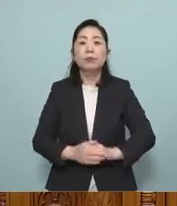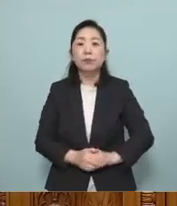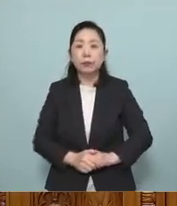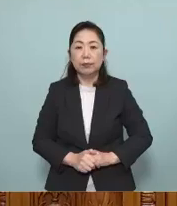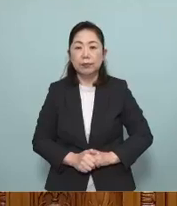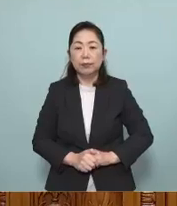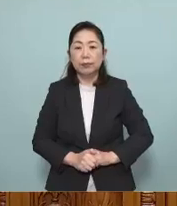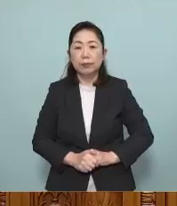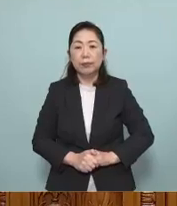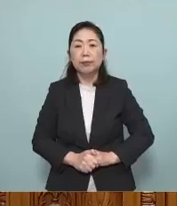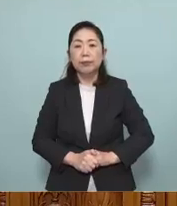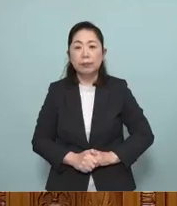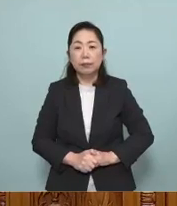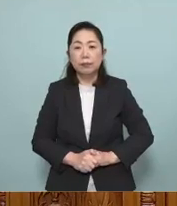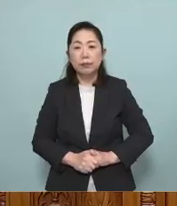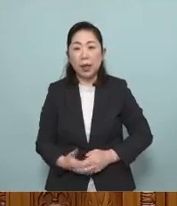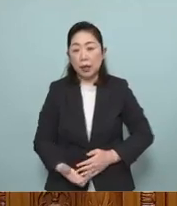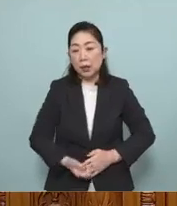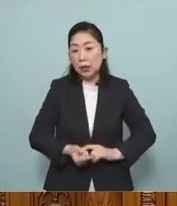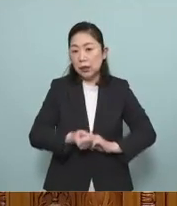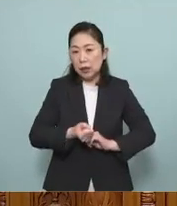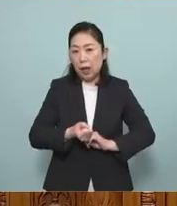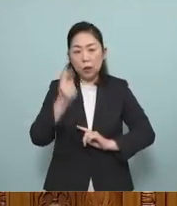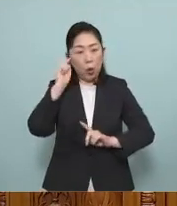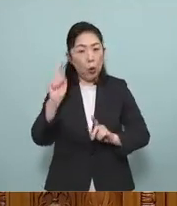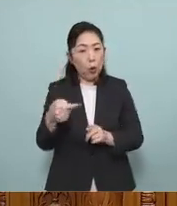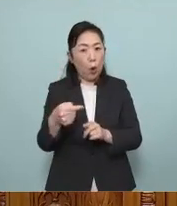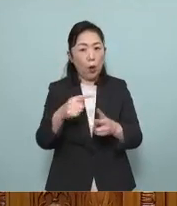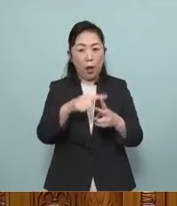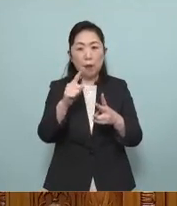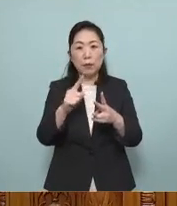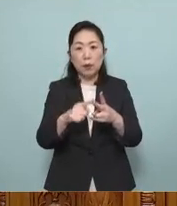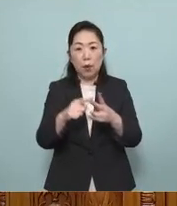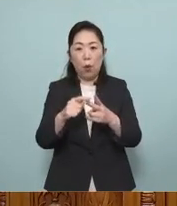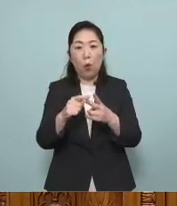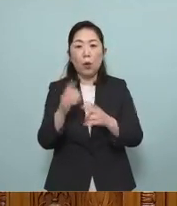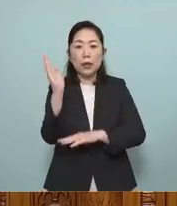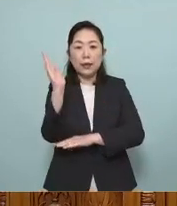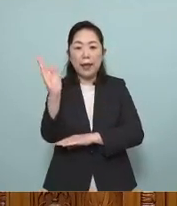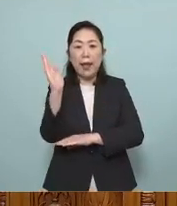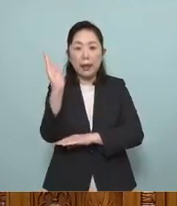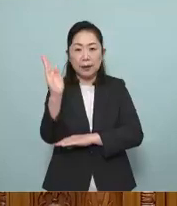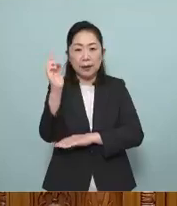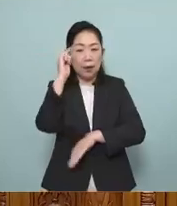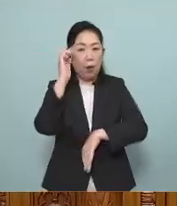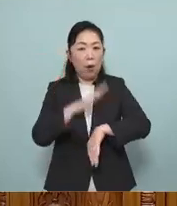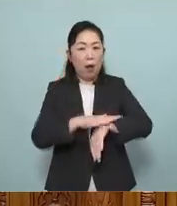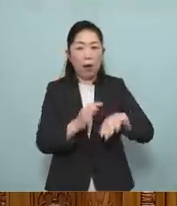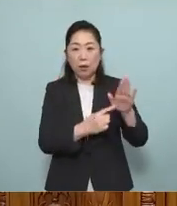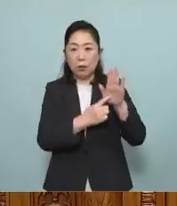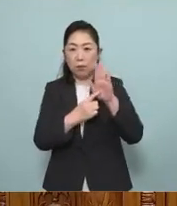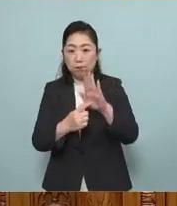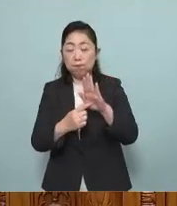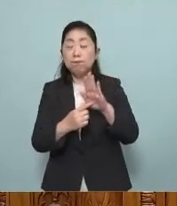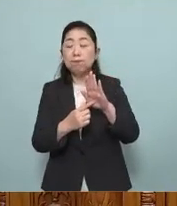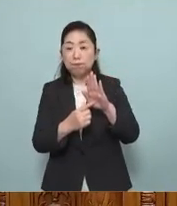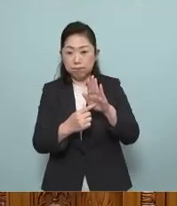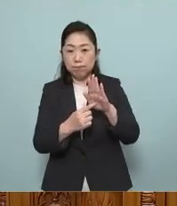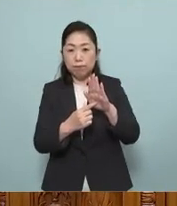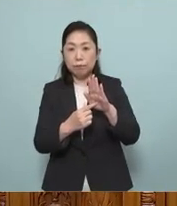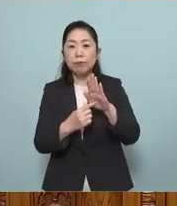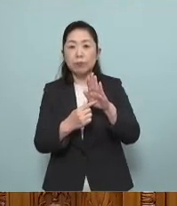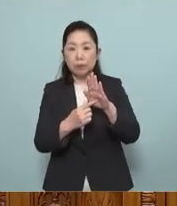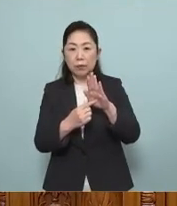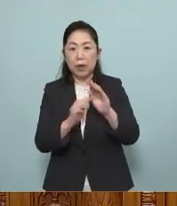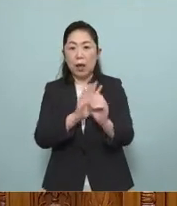ように、信頼と共感の政治姿勢を堅持しつつ、まずは新型